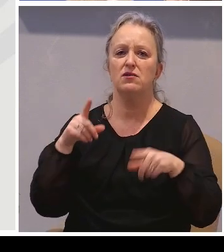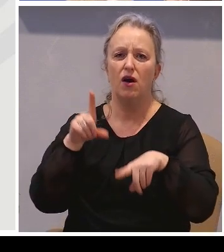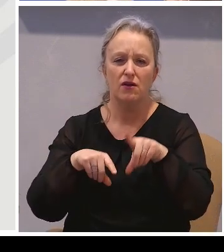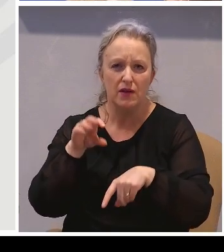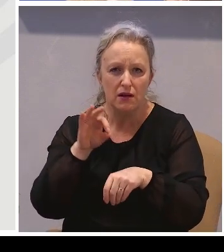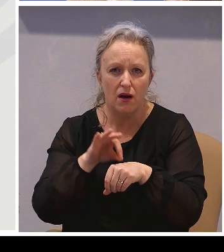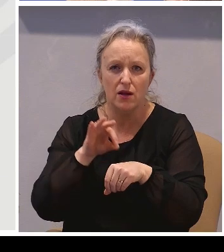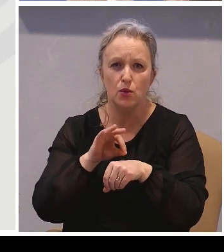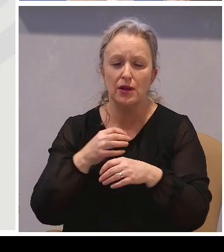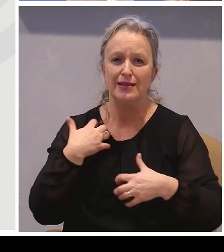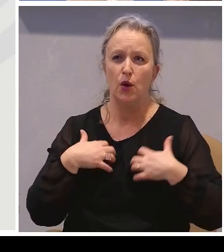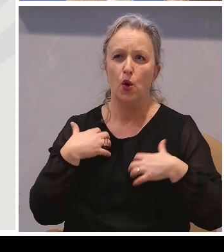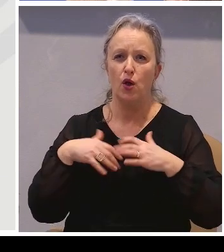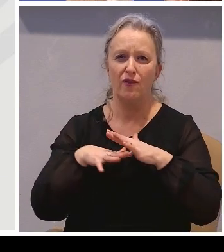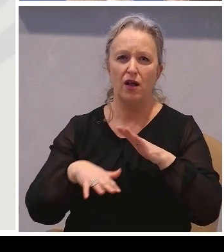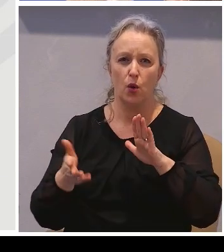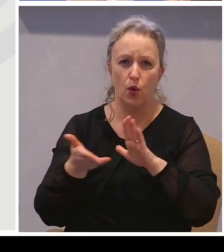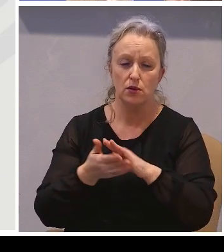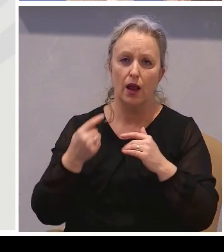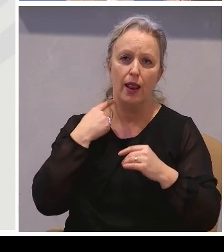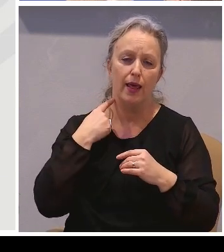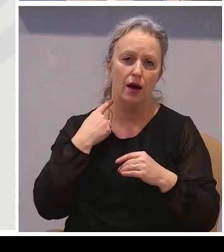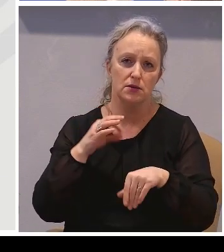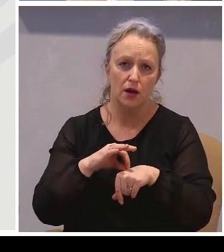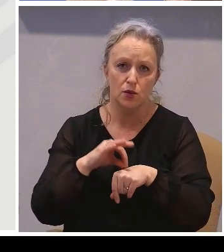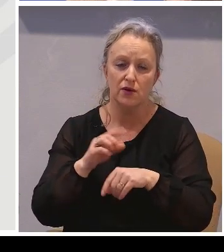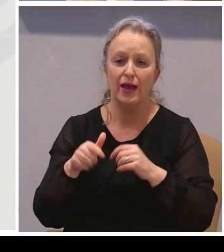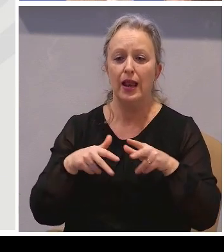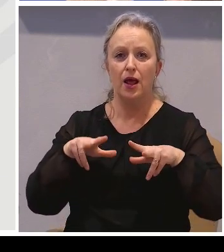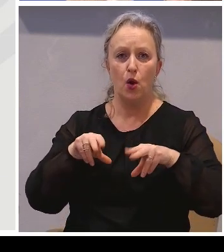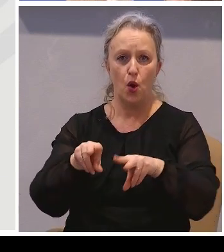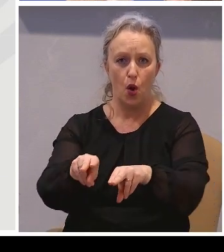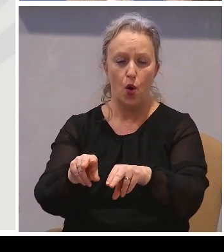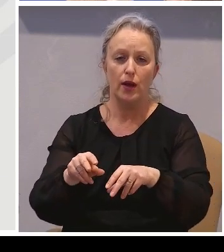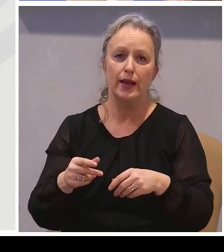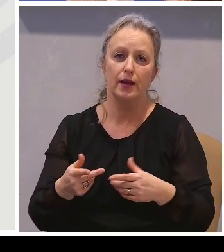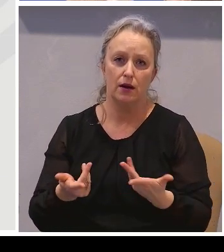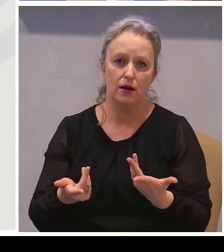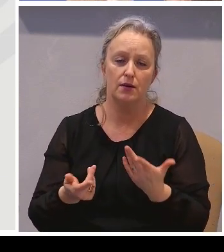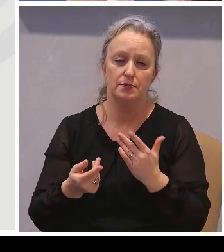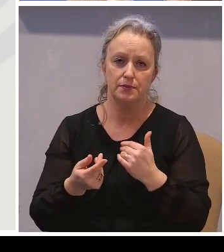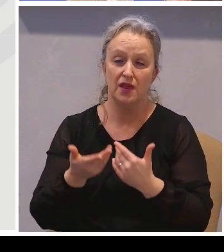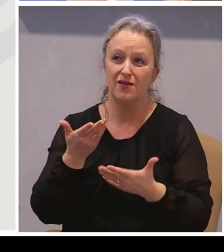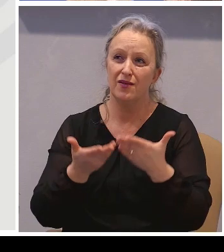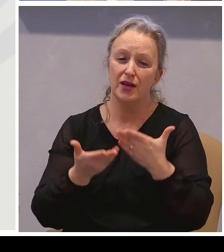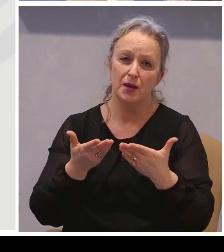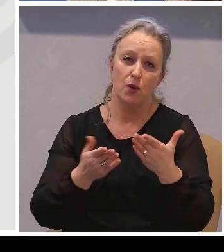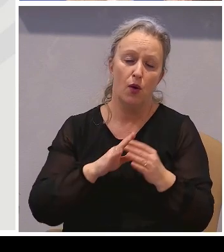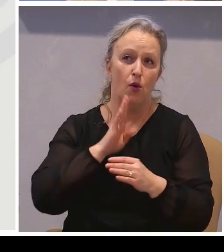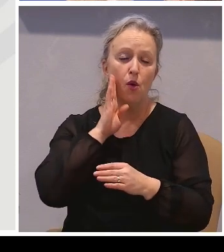harvikhaigused, This included ja ka neurological diseases, oncology,